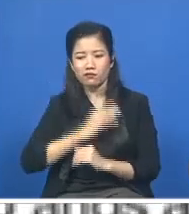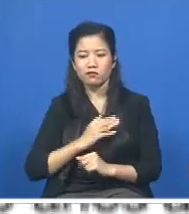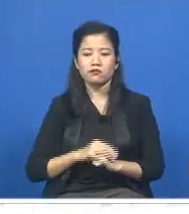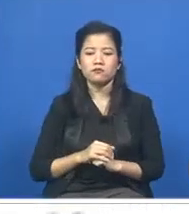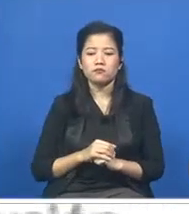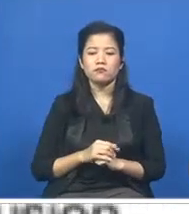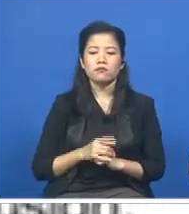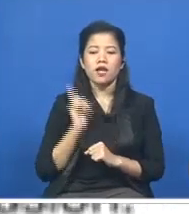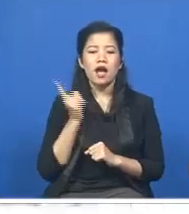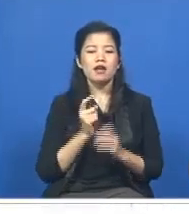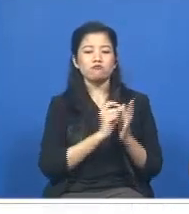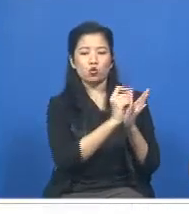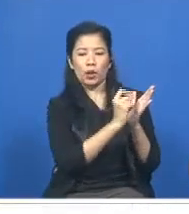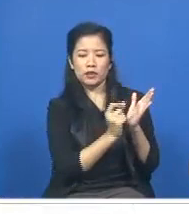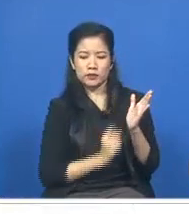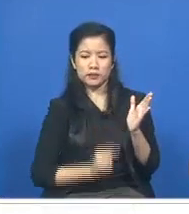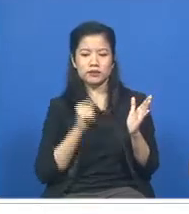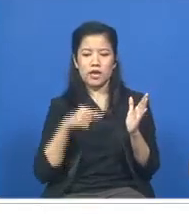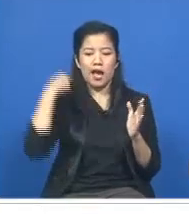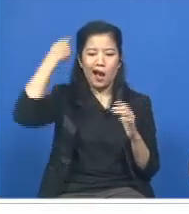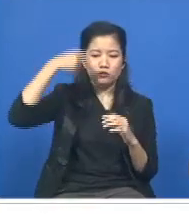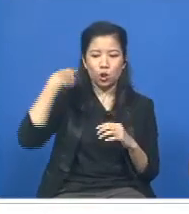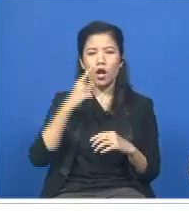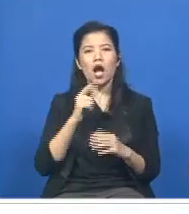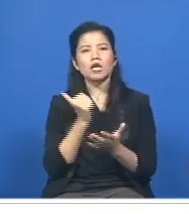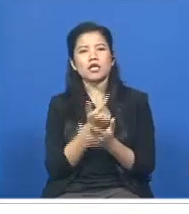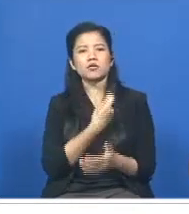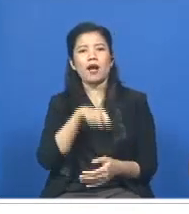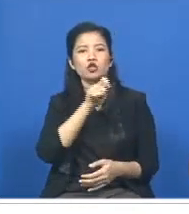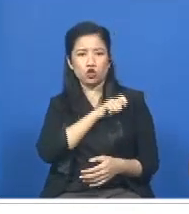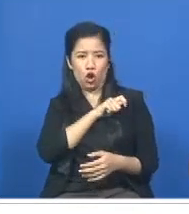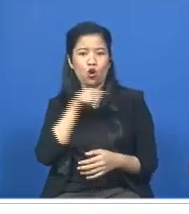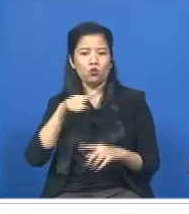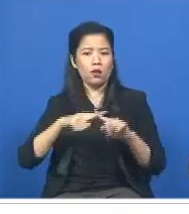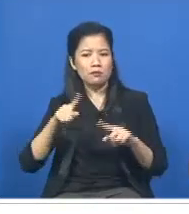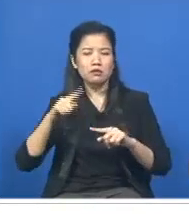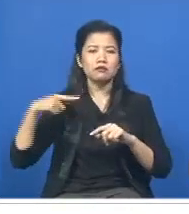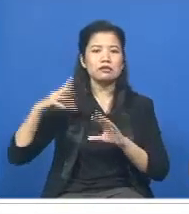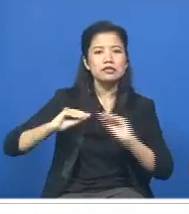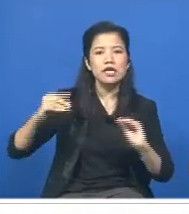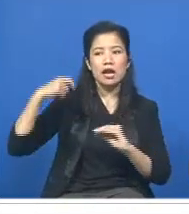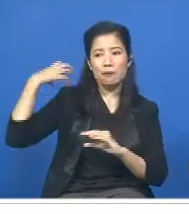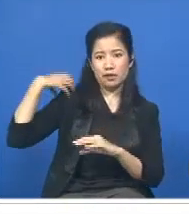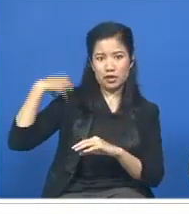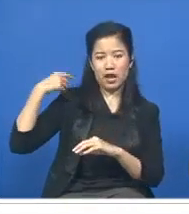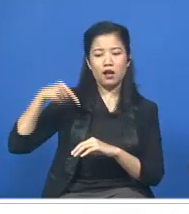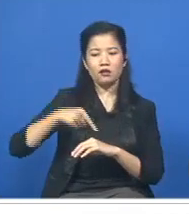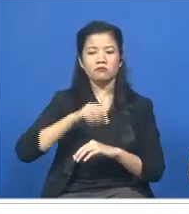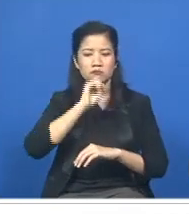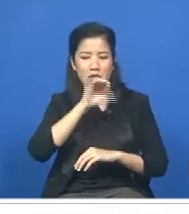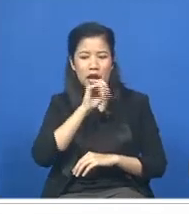Lewat pernyataan tertulisnya, aktor asal Spanyol yang lama melalang buana di industri perfilman Hollywood, Antonio Banderas, mengumumkan dirinya